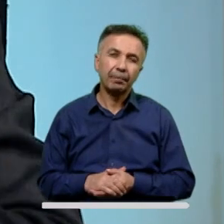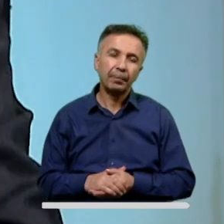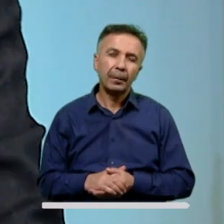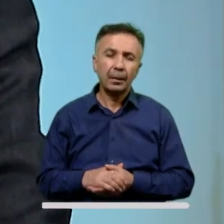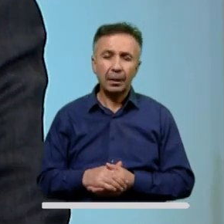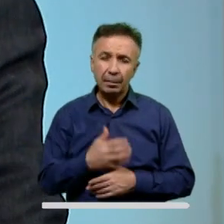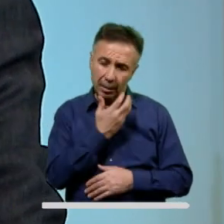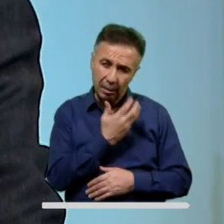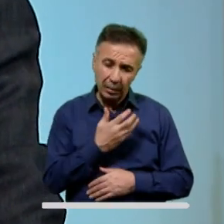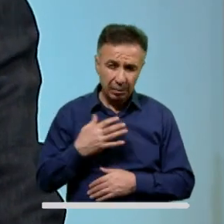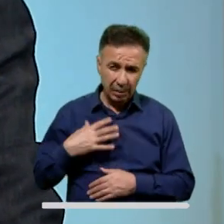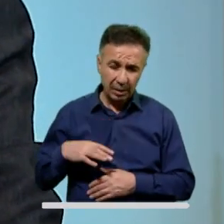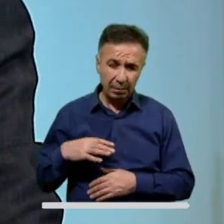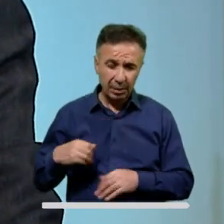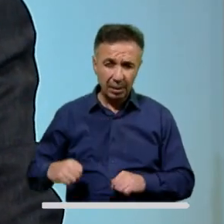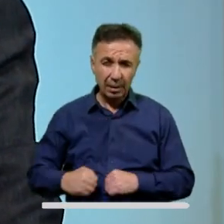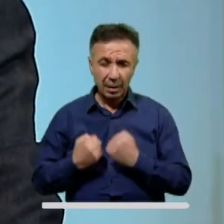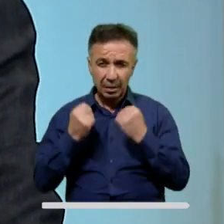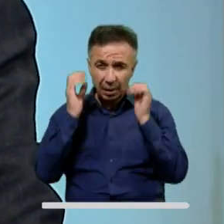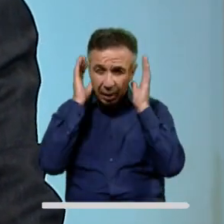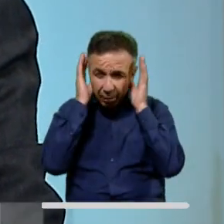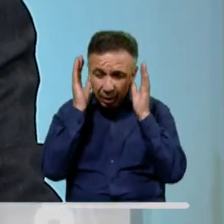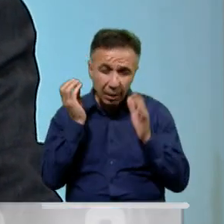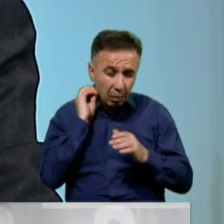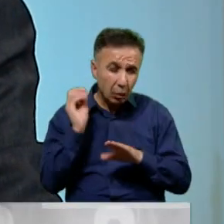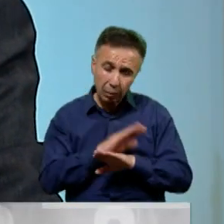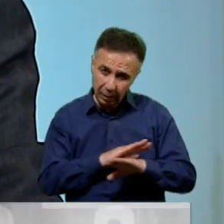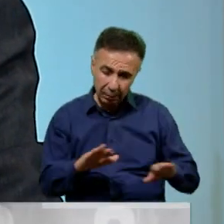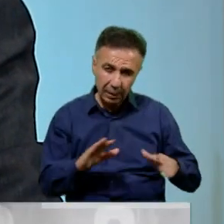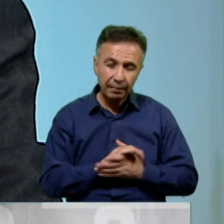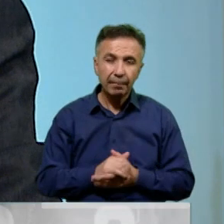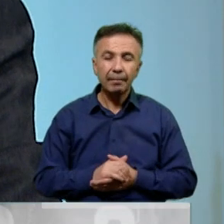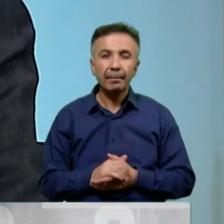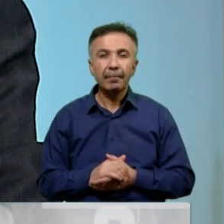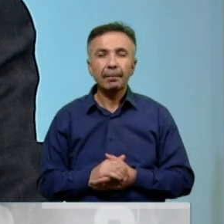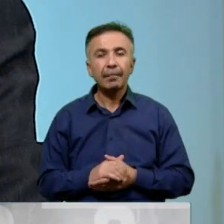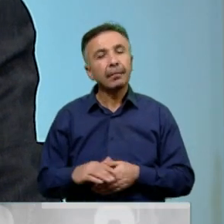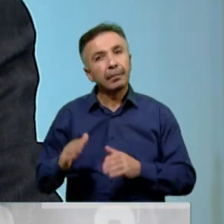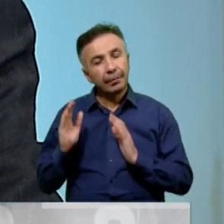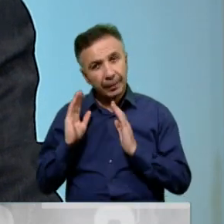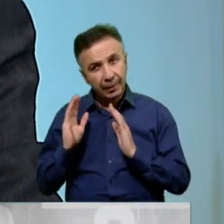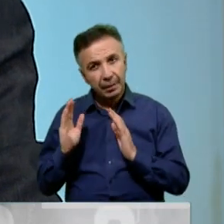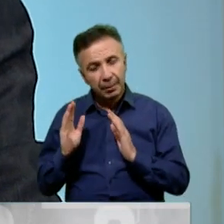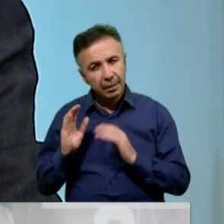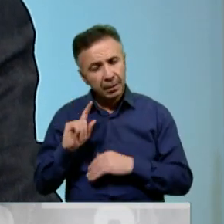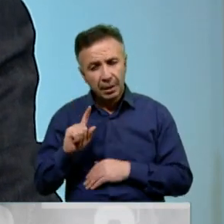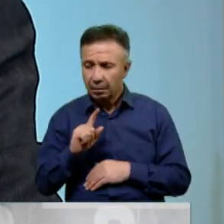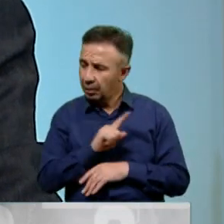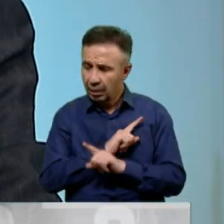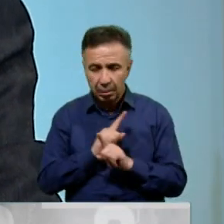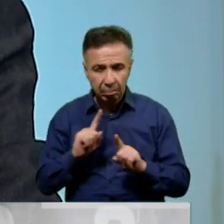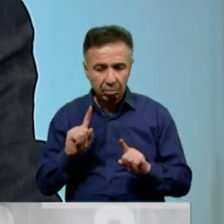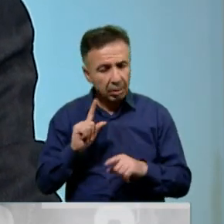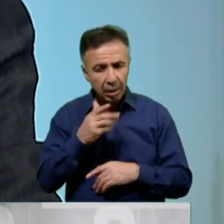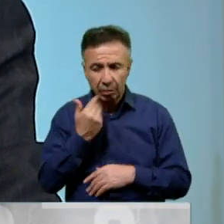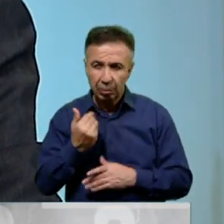tabii kaza namazı borcu kalmamış ise devam etmesi gerekir mi? Hayır. Yani